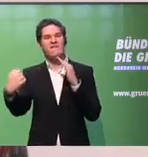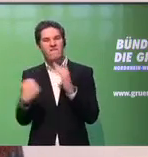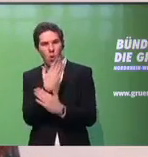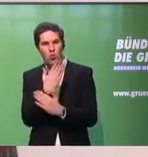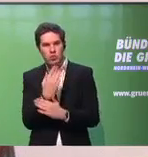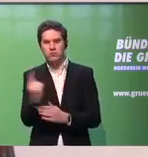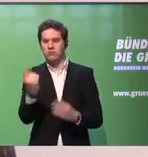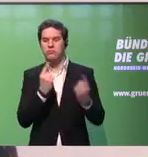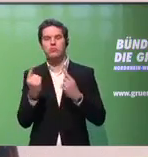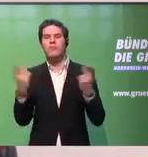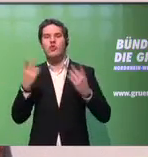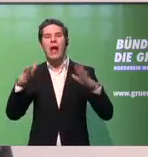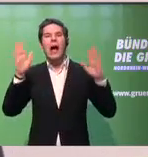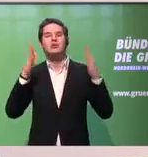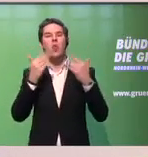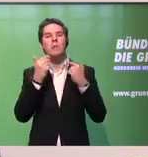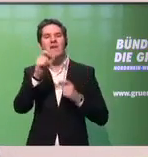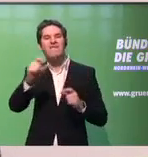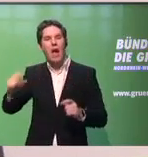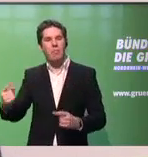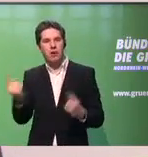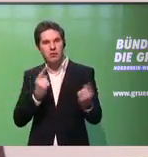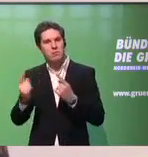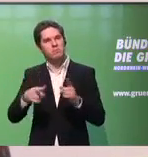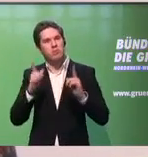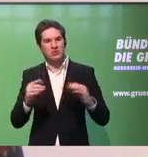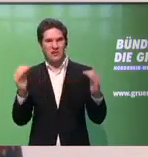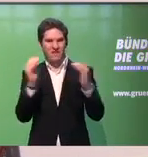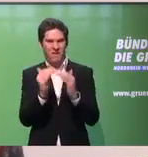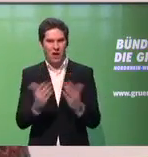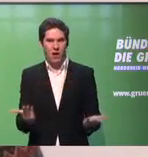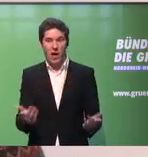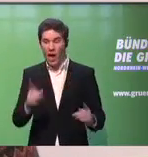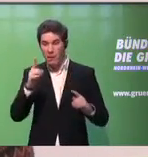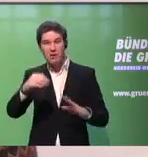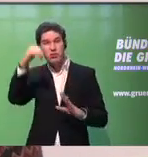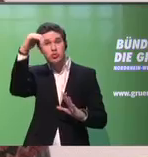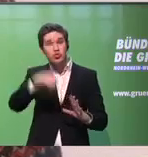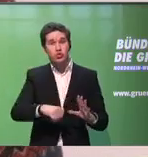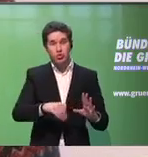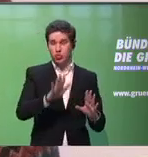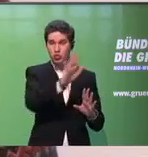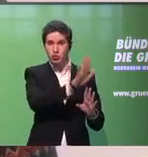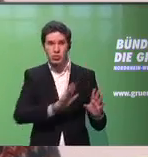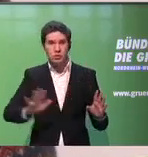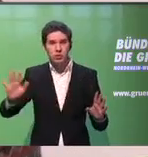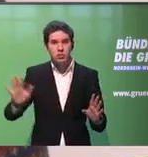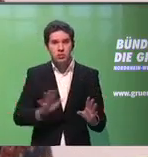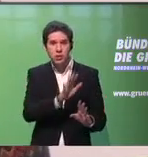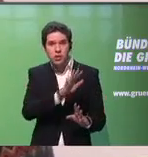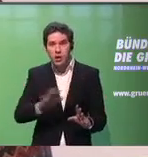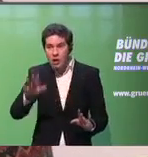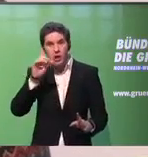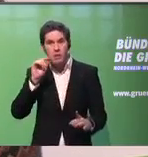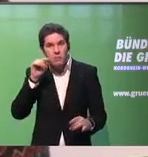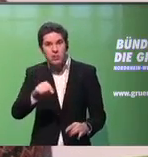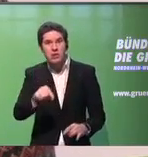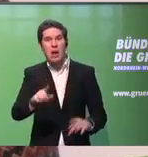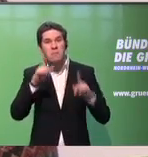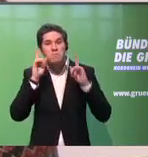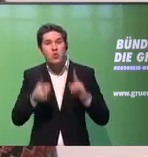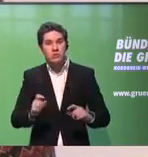als Asylbewerber. Wir müssen in den Ländern des Südens aber auch unbedingt dafür sorgen, dass da überhaupt mal